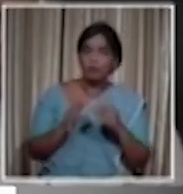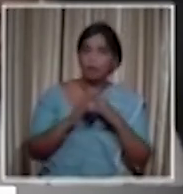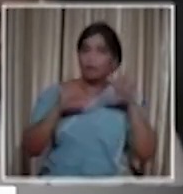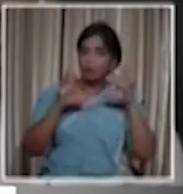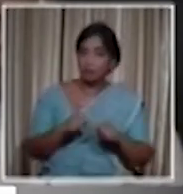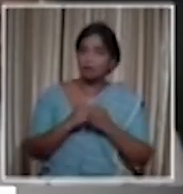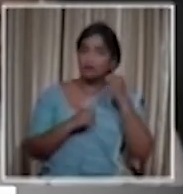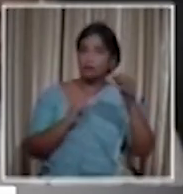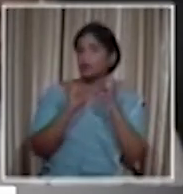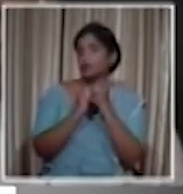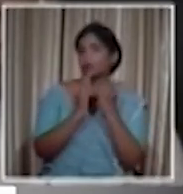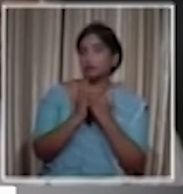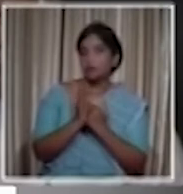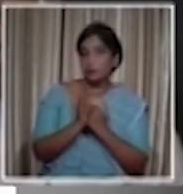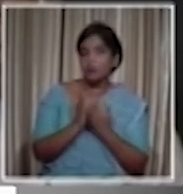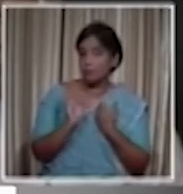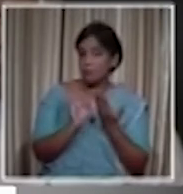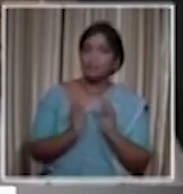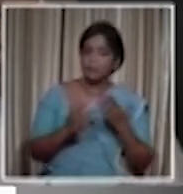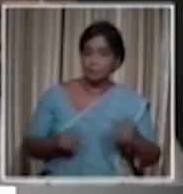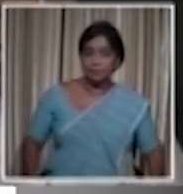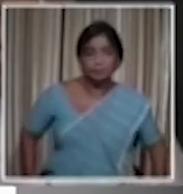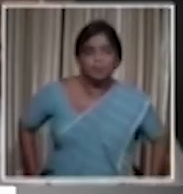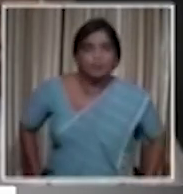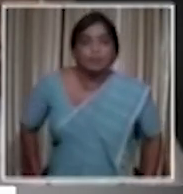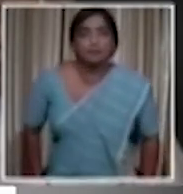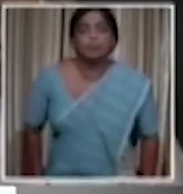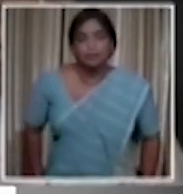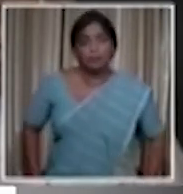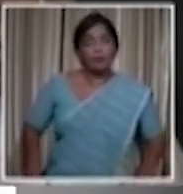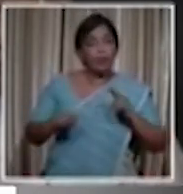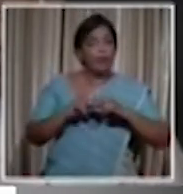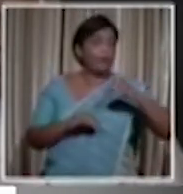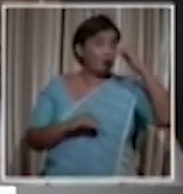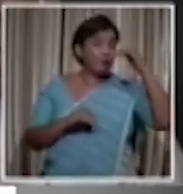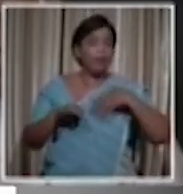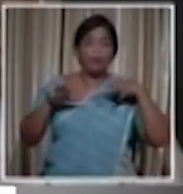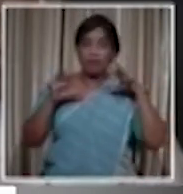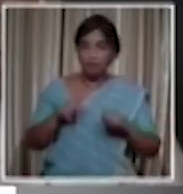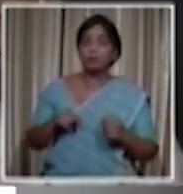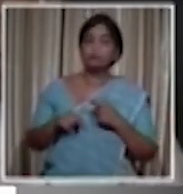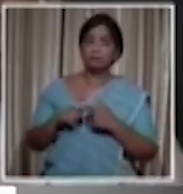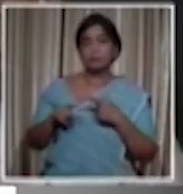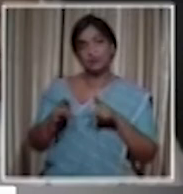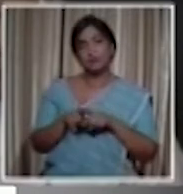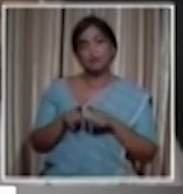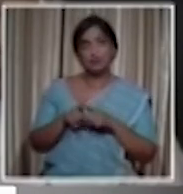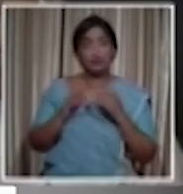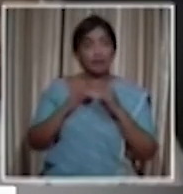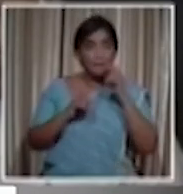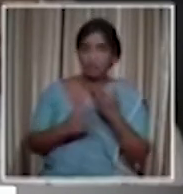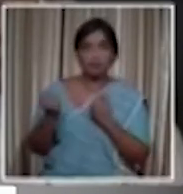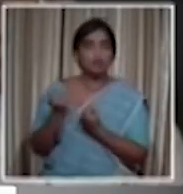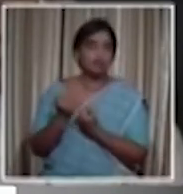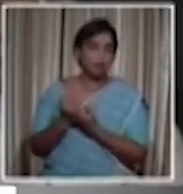දීමේ වැඩපිළිවෙලක් මීට කලින් අපි ආරම්භ කරා නාගරික තට්ටු නිවාස අයිතිය සහනදායි පදනමකින් පදිංචි කරුවන්ට ලබා